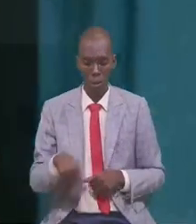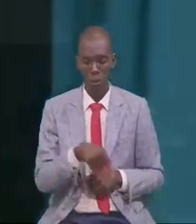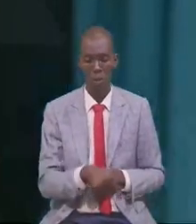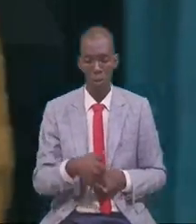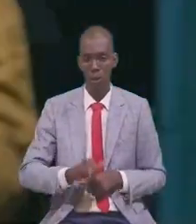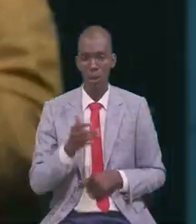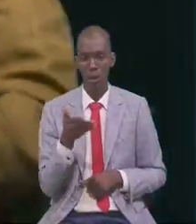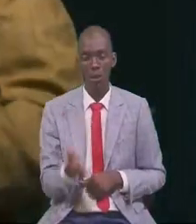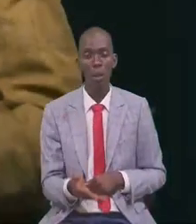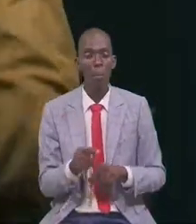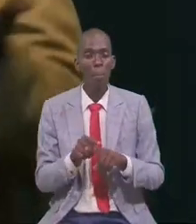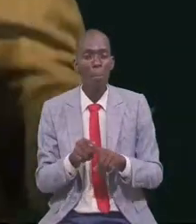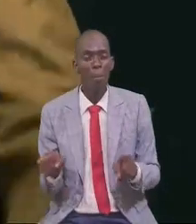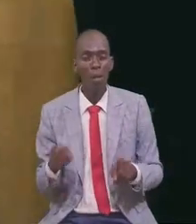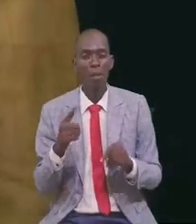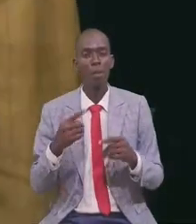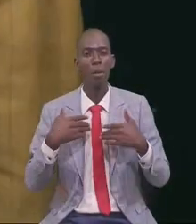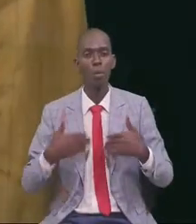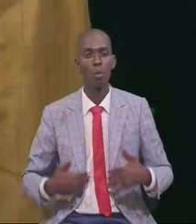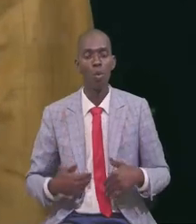corps sans âme, esprit.